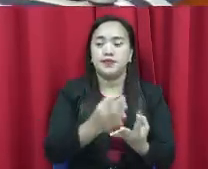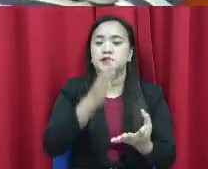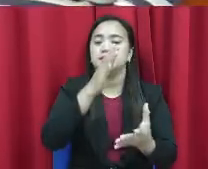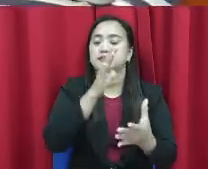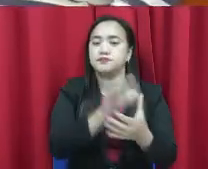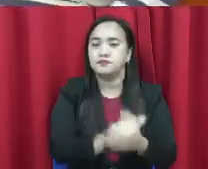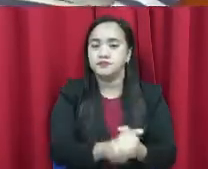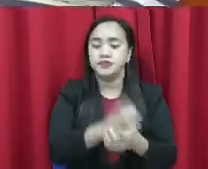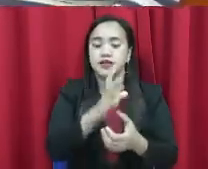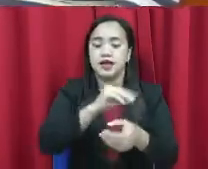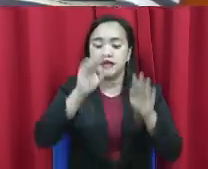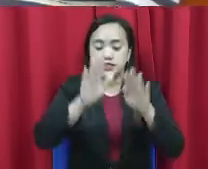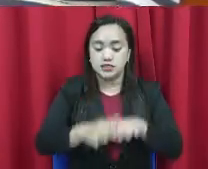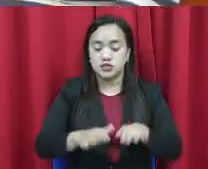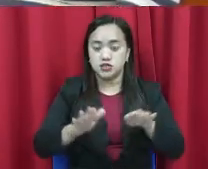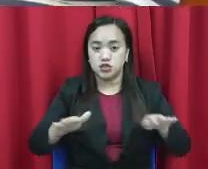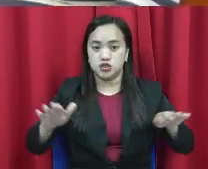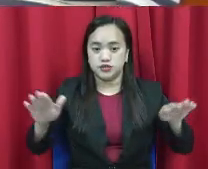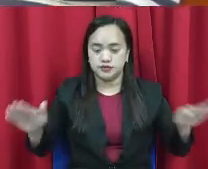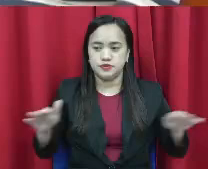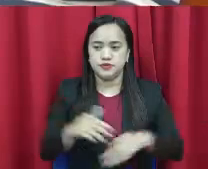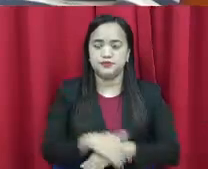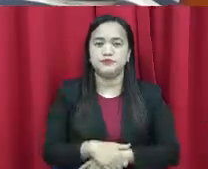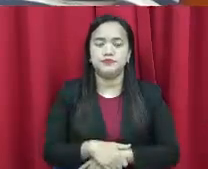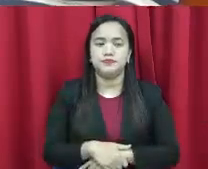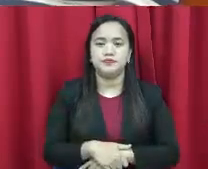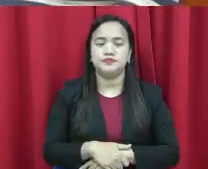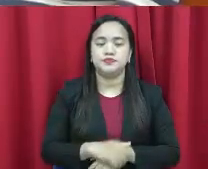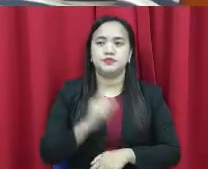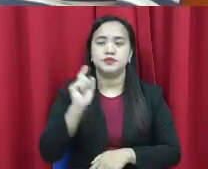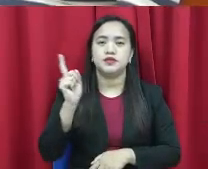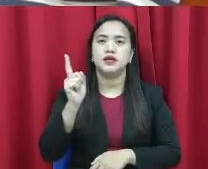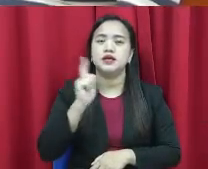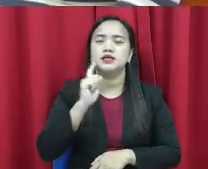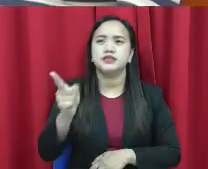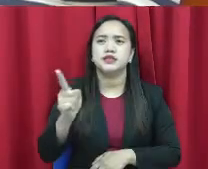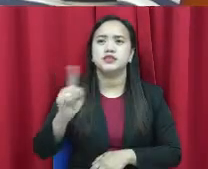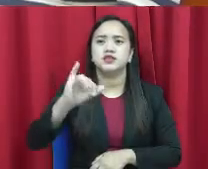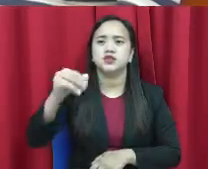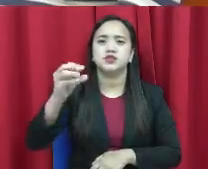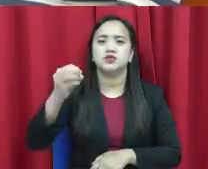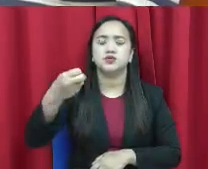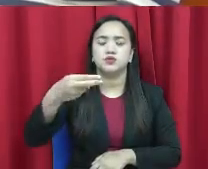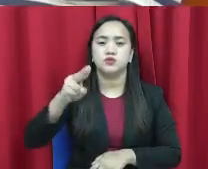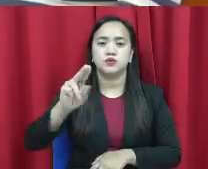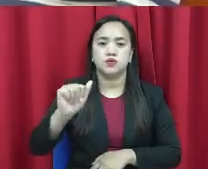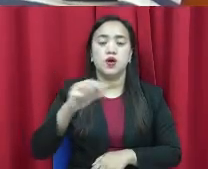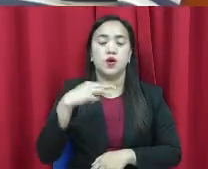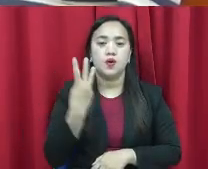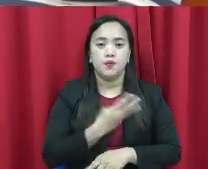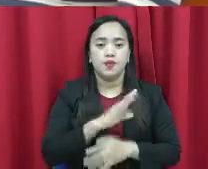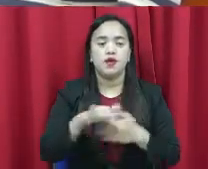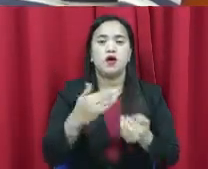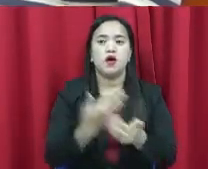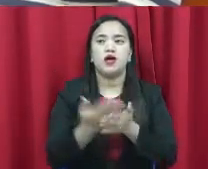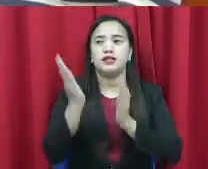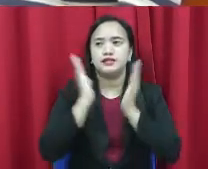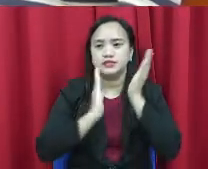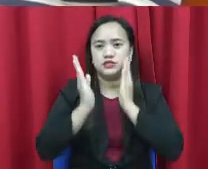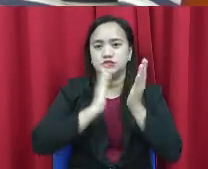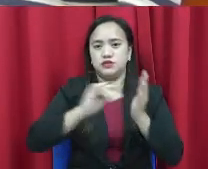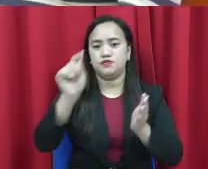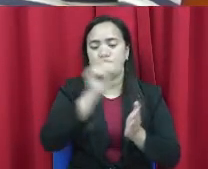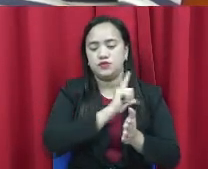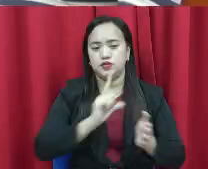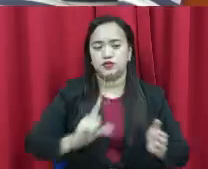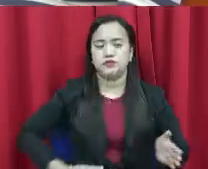babae at ang aking mga anak Sabi ni Joshua We will serve the Lord na diyan ay pinahayag niya na